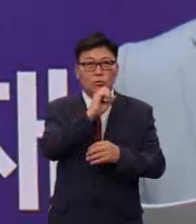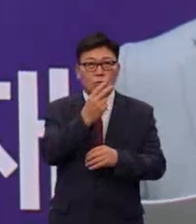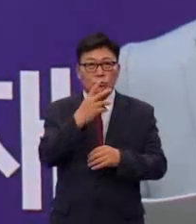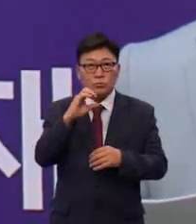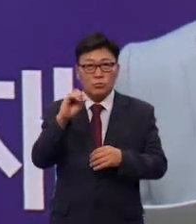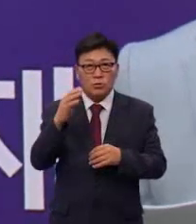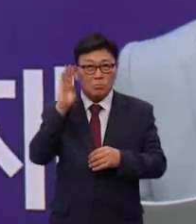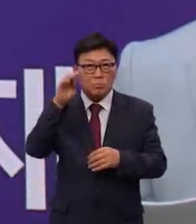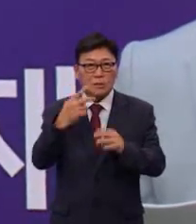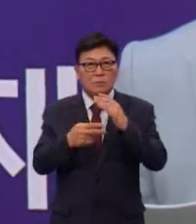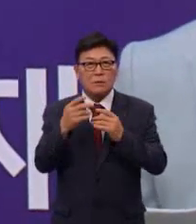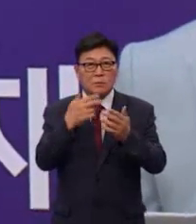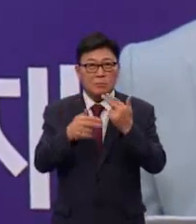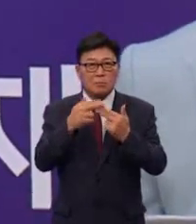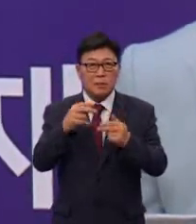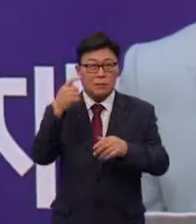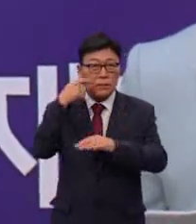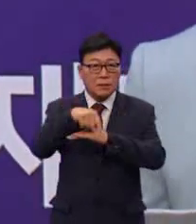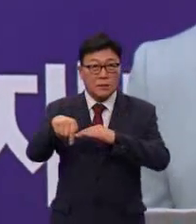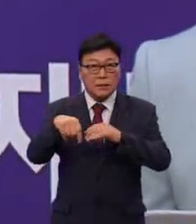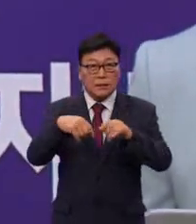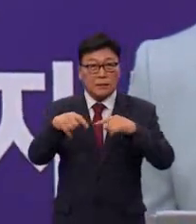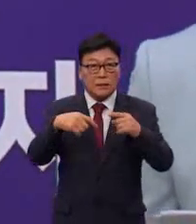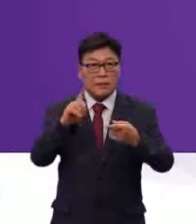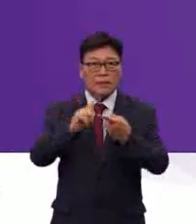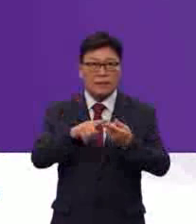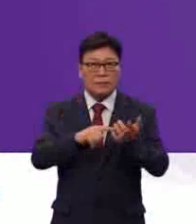한국 O2O 미래비전협회의 정책 제언입니다.